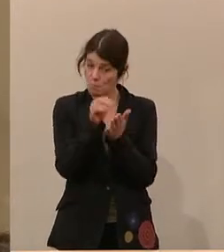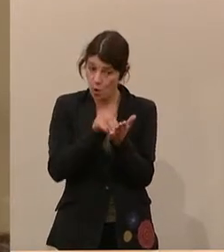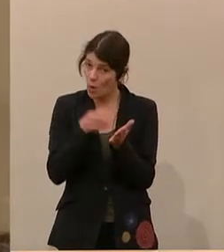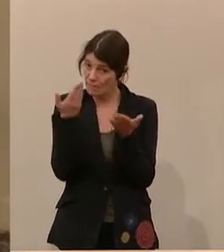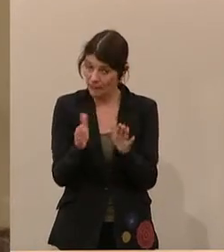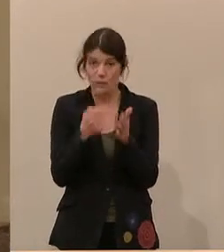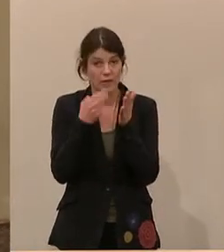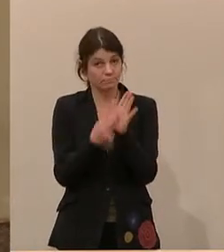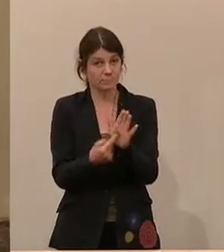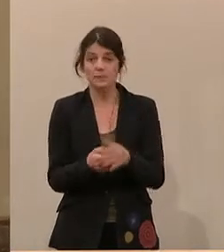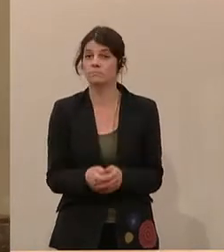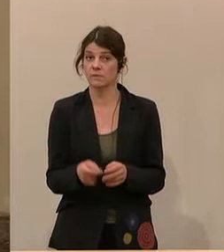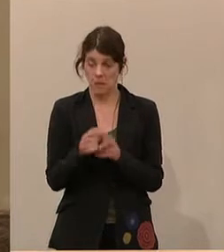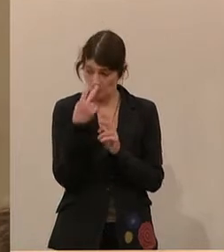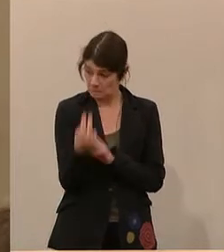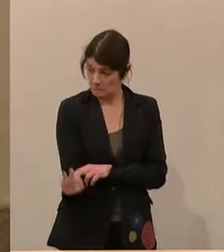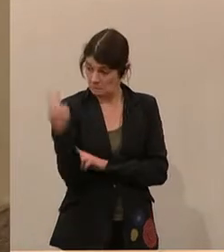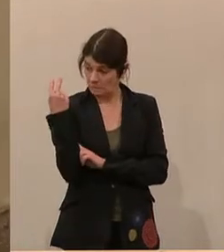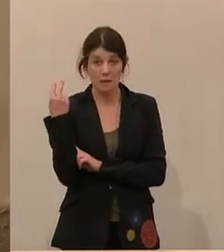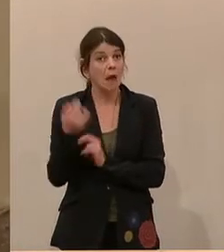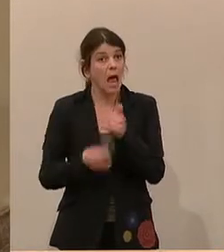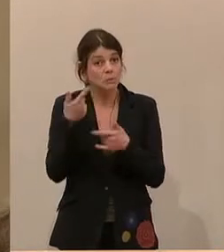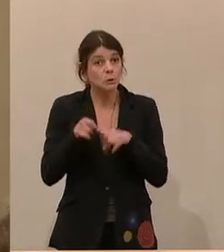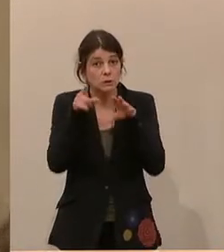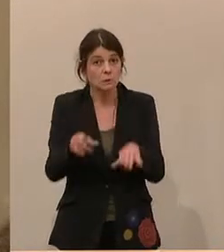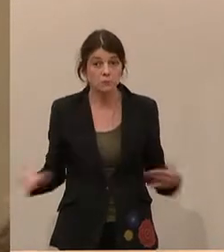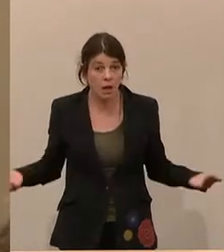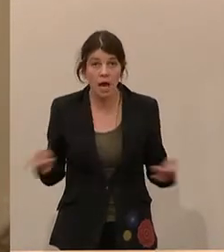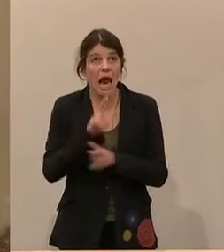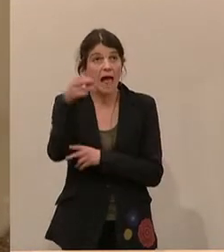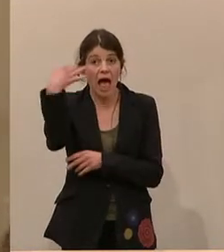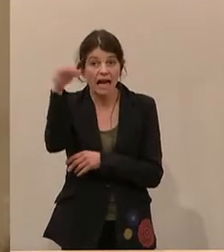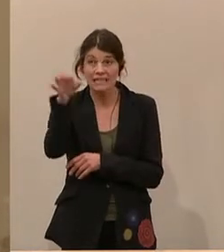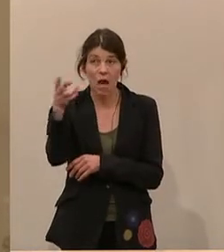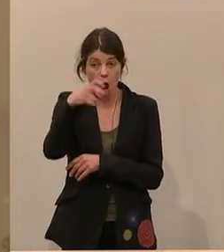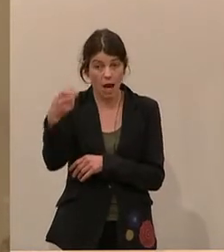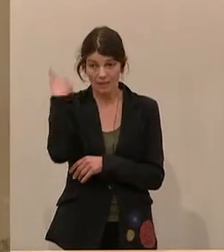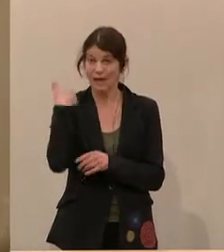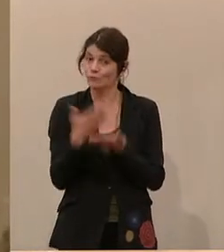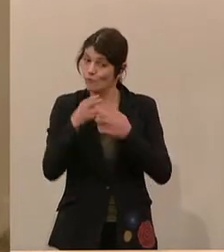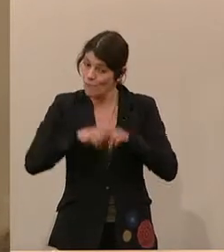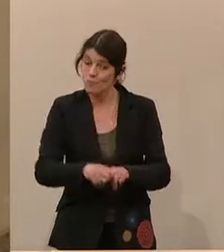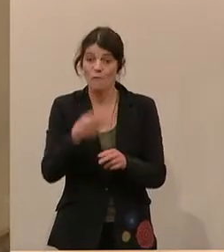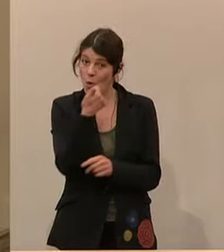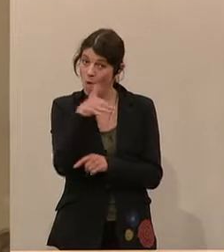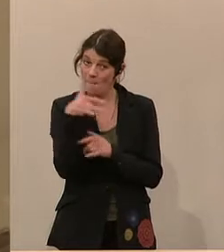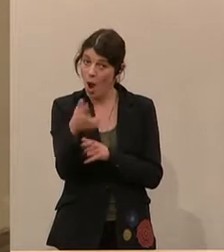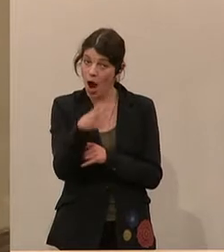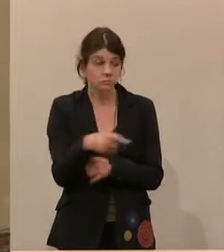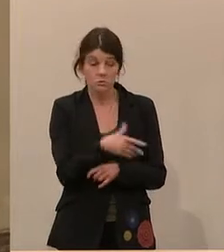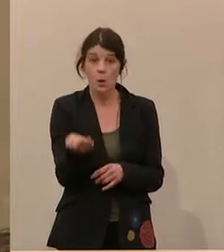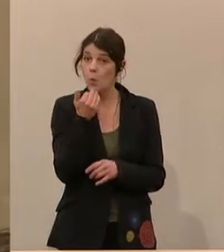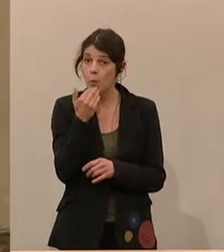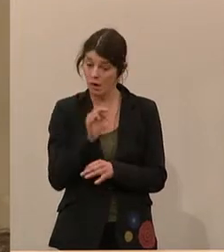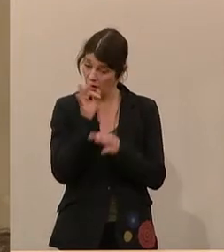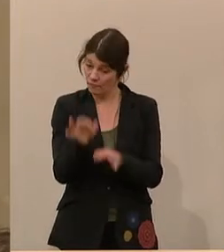protokolliert. In der Nachbetrachtung des Jahres 2017 ist kein einziger Euro der damals angekündigten 100 Millionen Euro